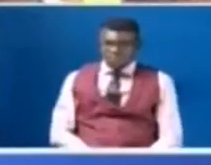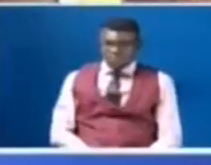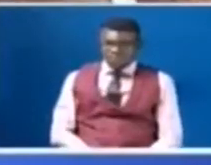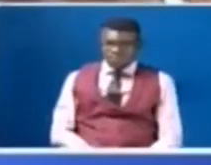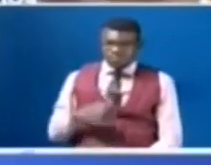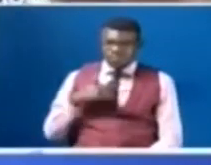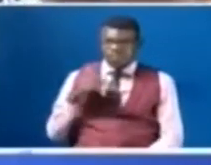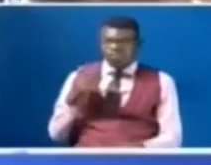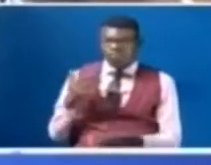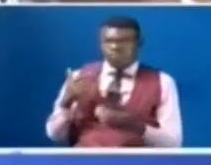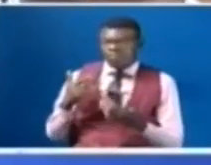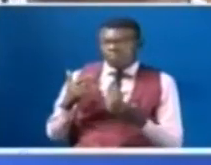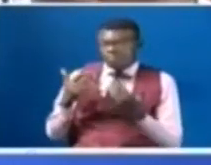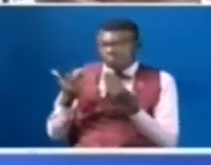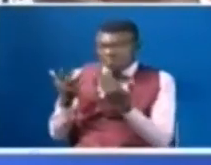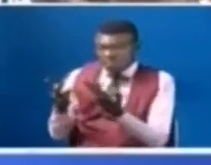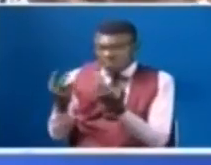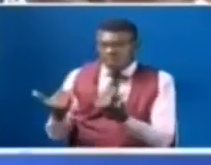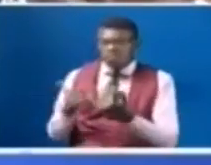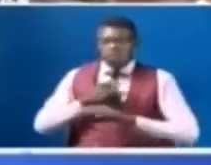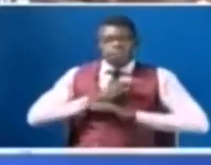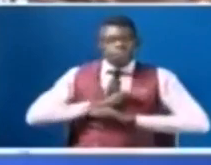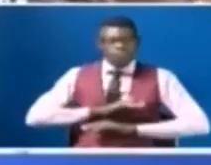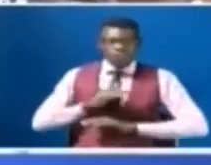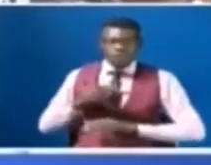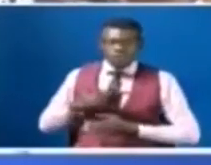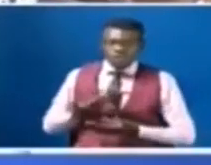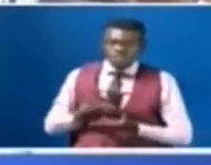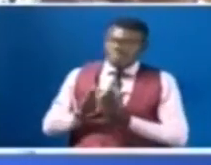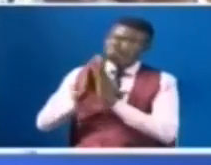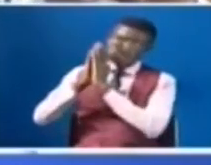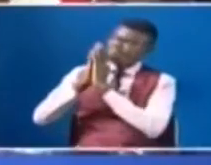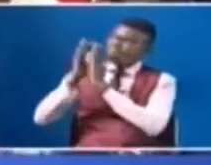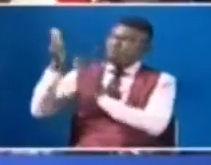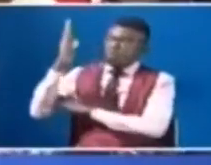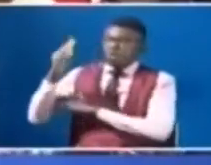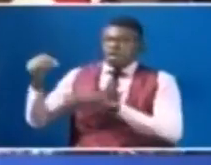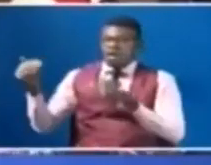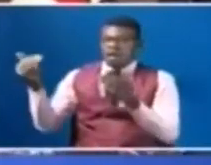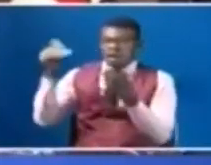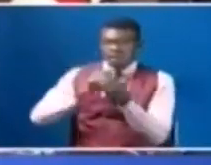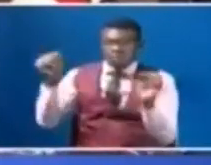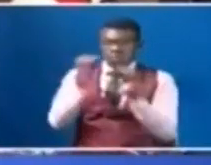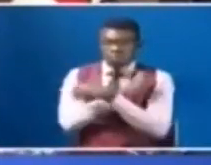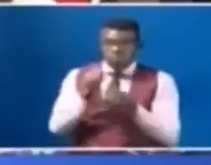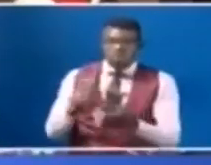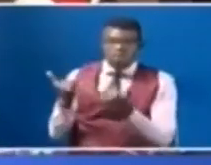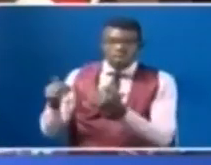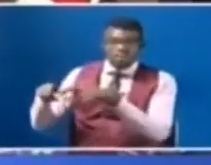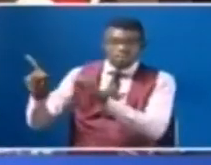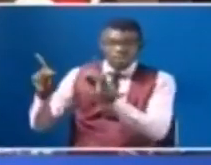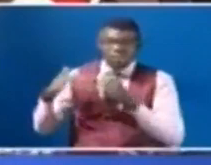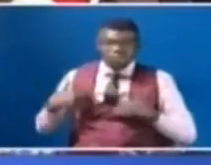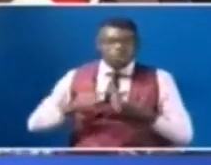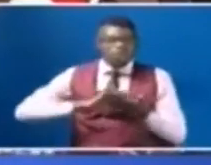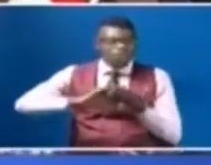naona nimetulizwa na ninaomba Mungu mambo kama haya itatokea tena. Kwa sasa Chengoli amesamehewa